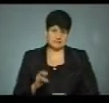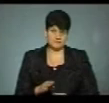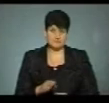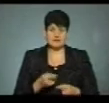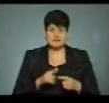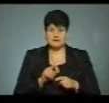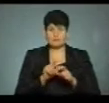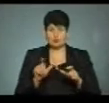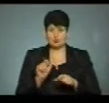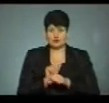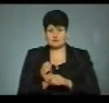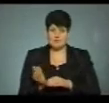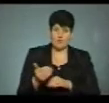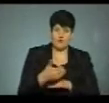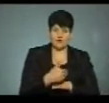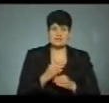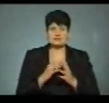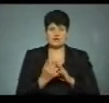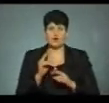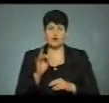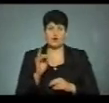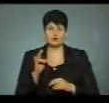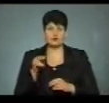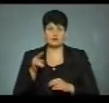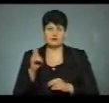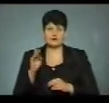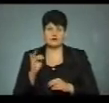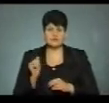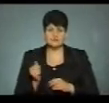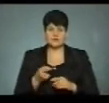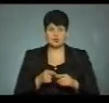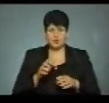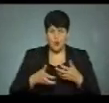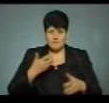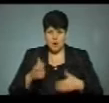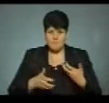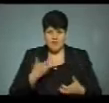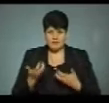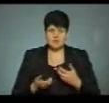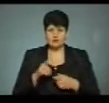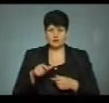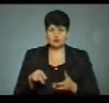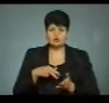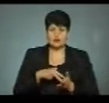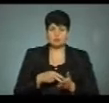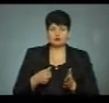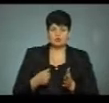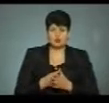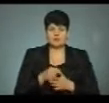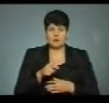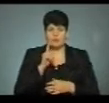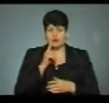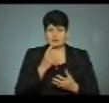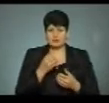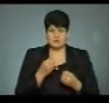Це блокпост на повороті в село Конопківка. За словами Богдана Якимчука, блокпост обкопали. Каже, люди стоятимуть, доки не отримують